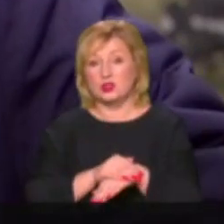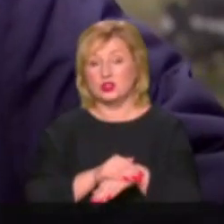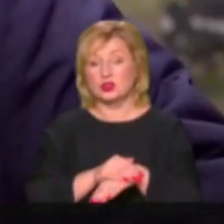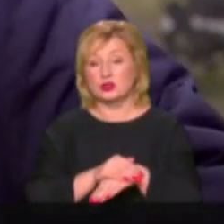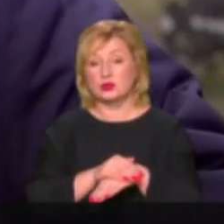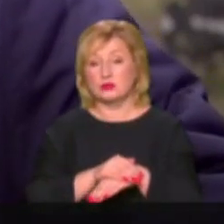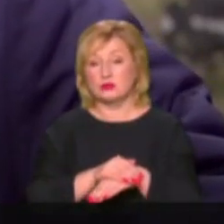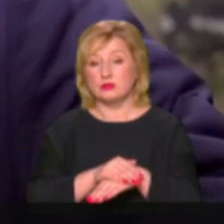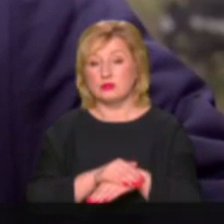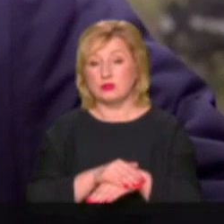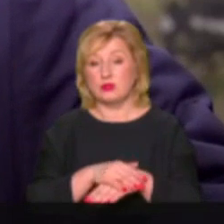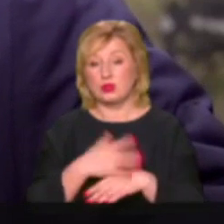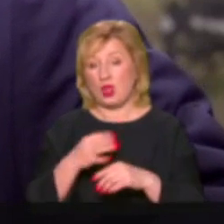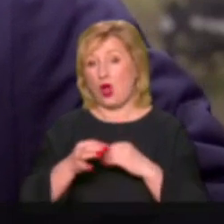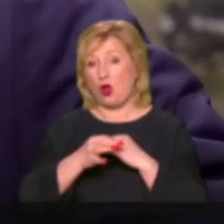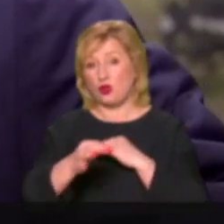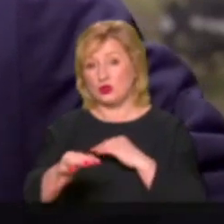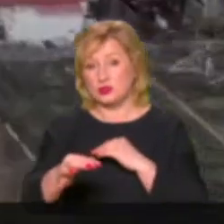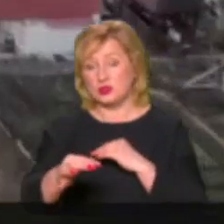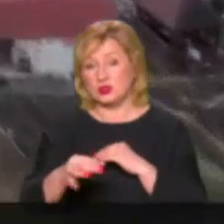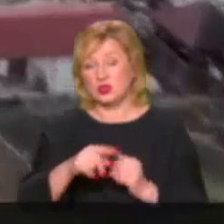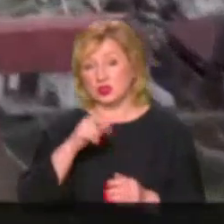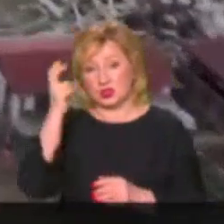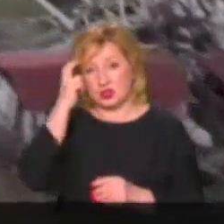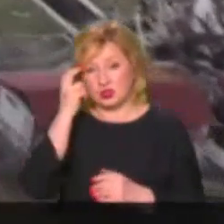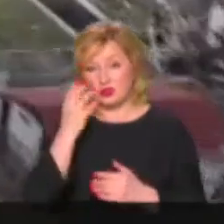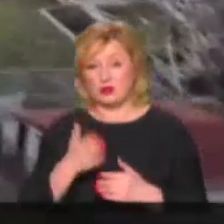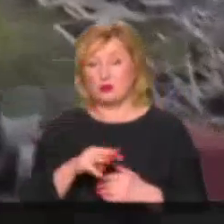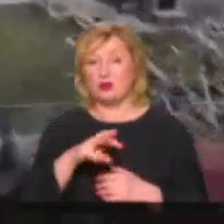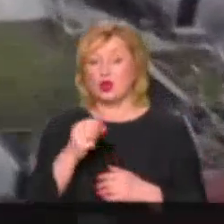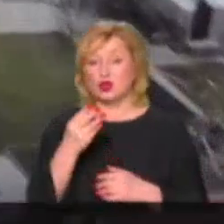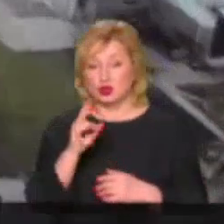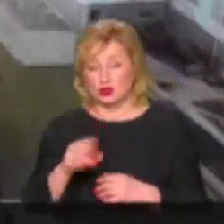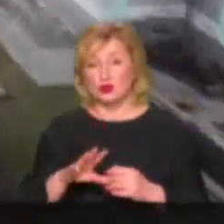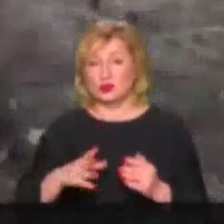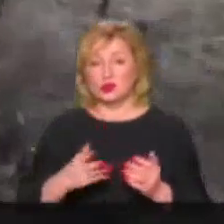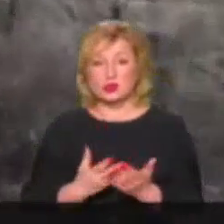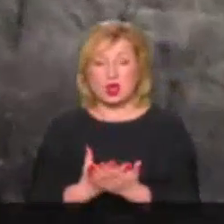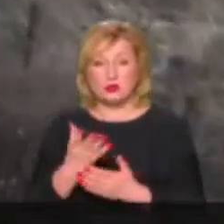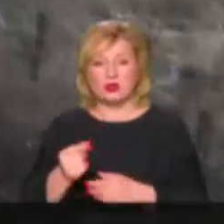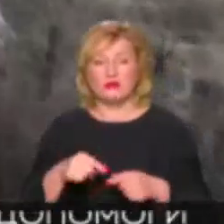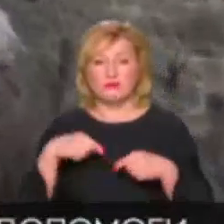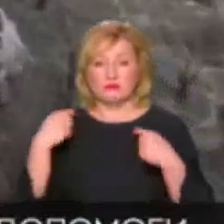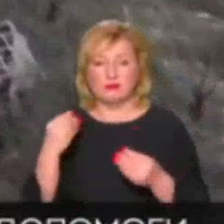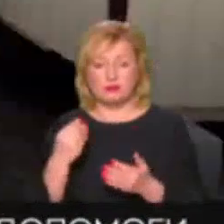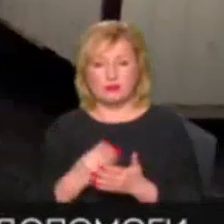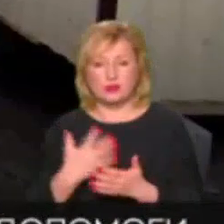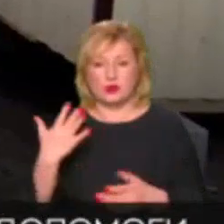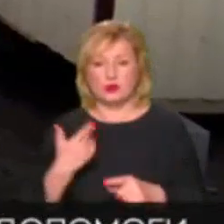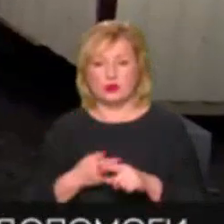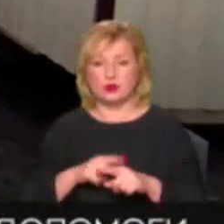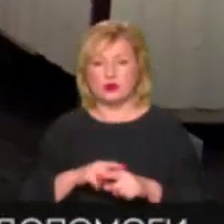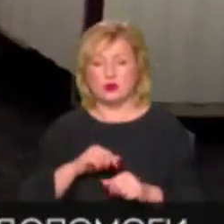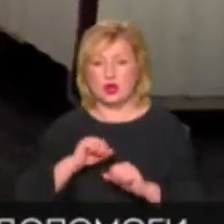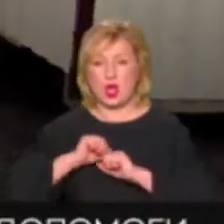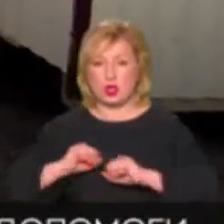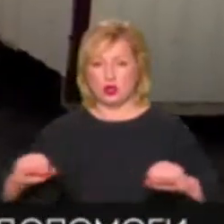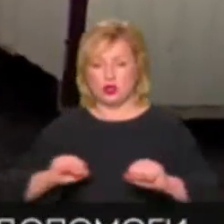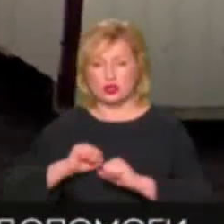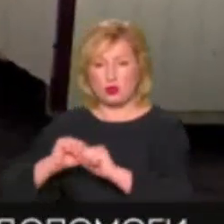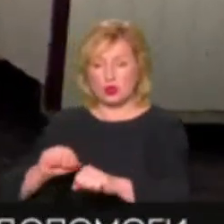могли. Коли бойові буряти закінчилися, а ззаді йшли загранотряди кадировців, то